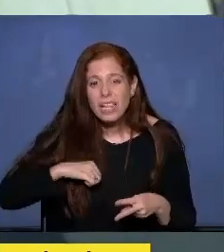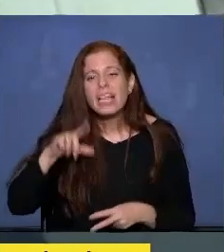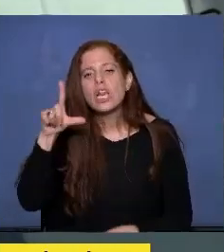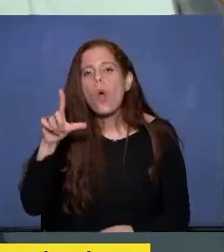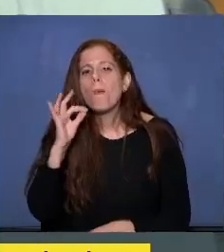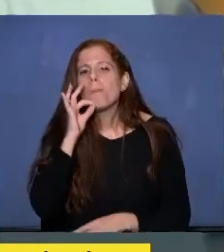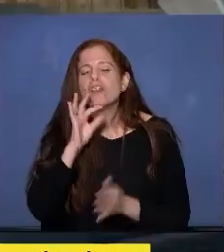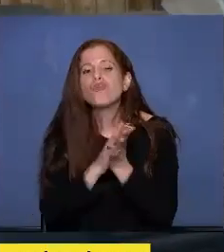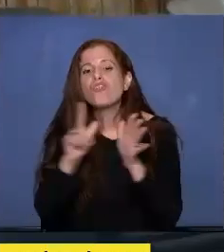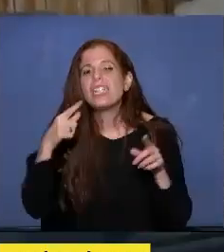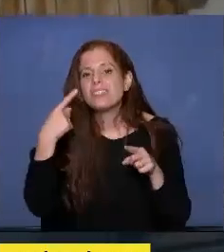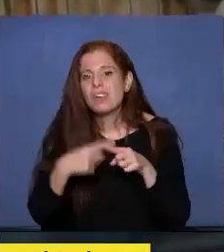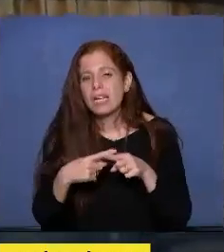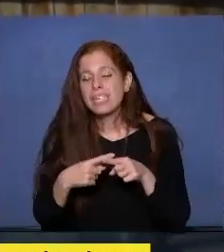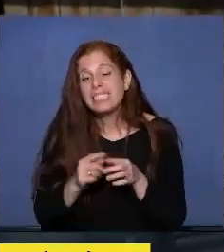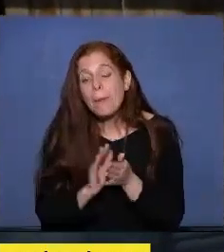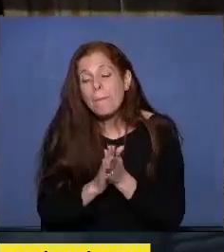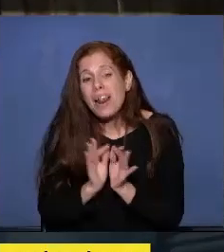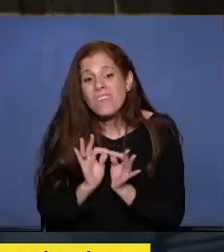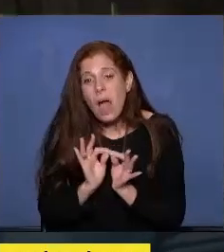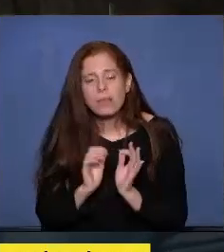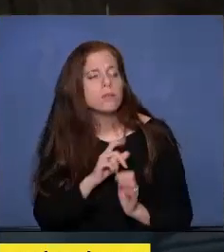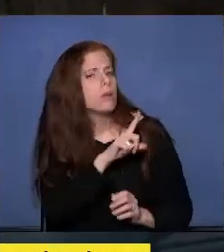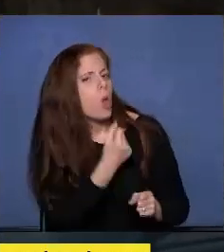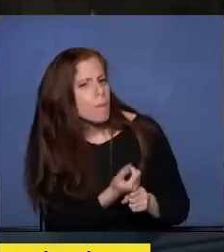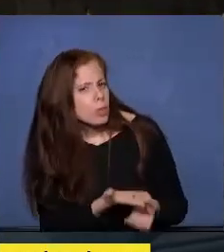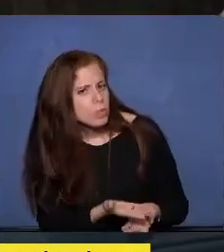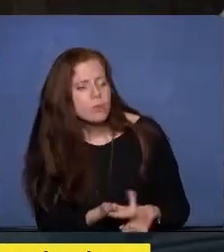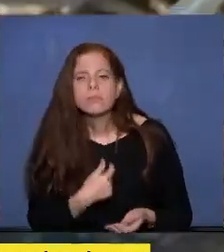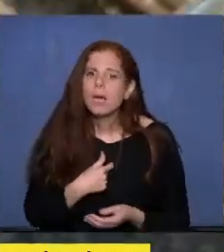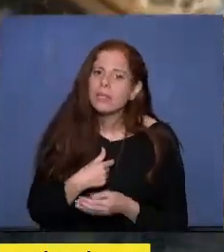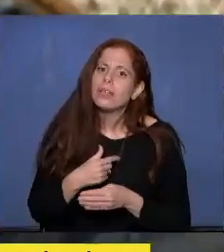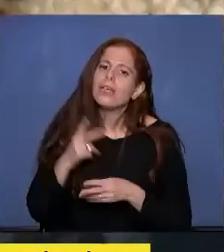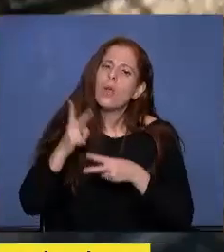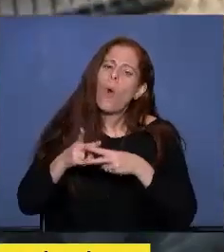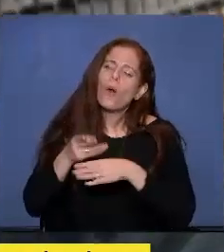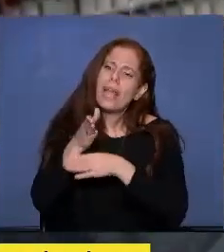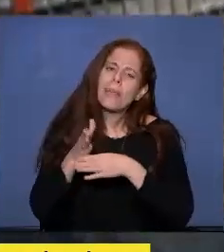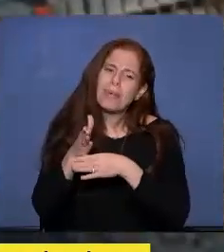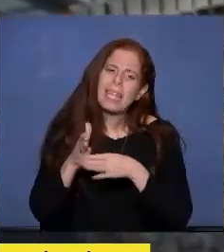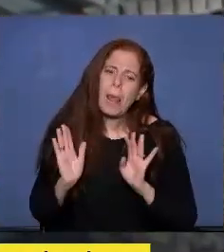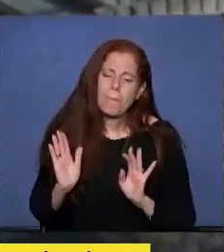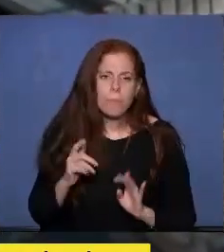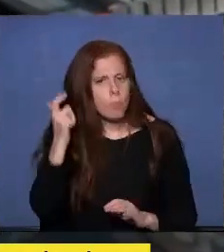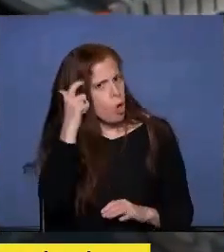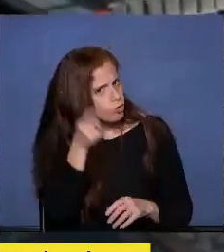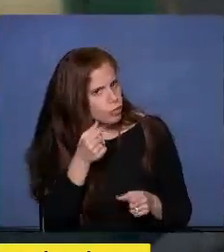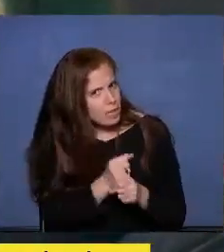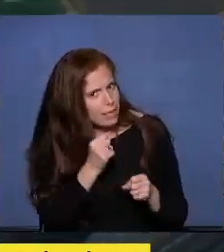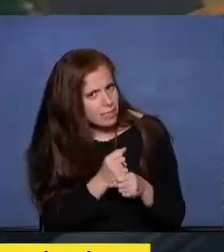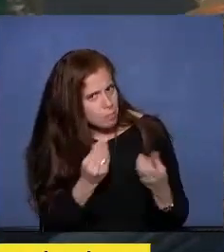17 וחצי בלבד. אז ליאור, מה את עושה? אני חותכת ברזלים. לא חשבת שתעשי מתישהו משהו